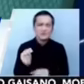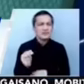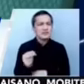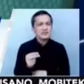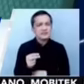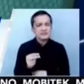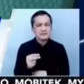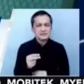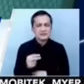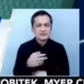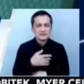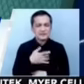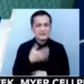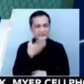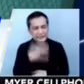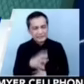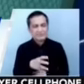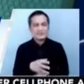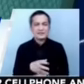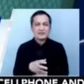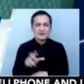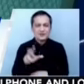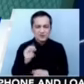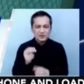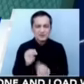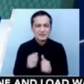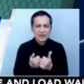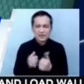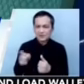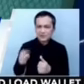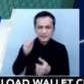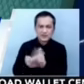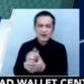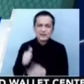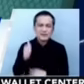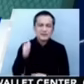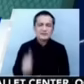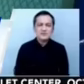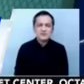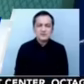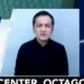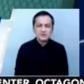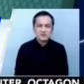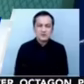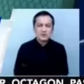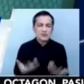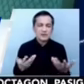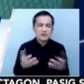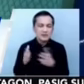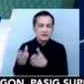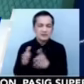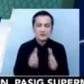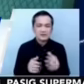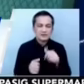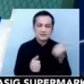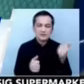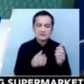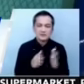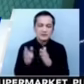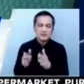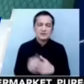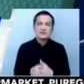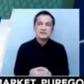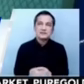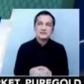ano So Papaano yun pagayaw ng asawa mo So wala pong ibang paraan talaga kung para maano yung